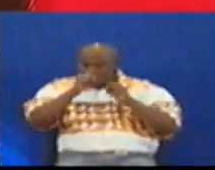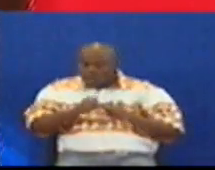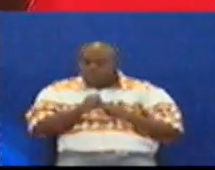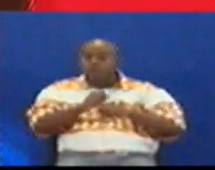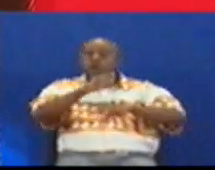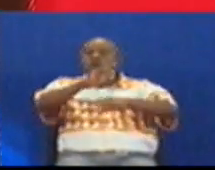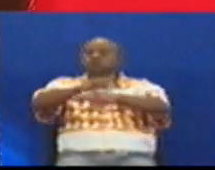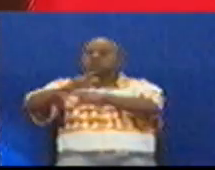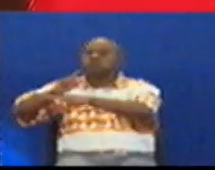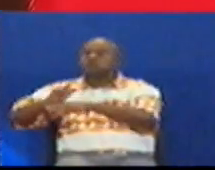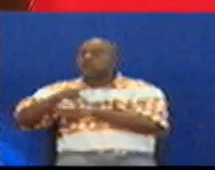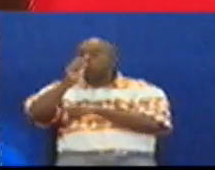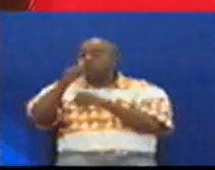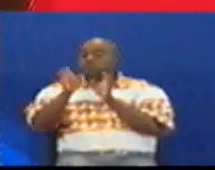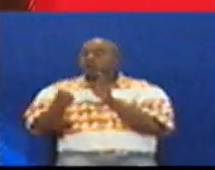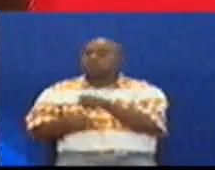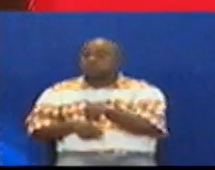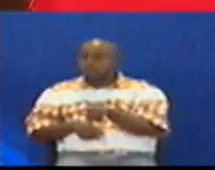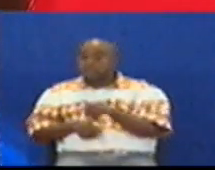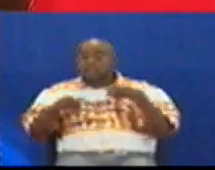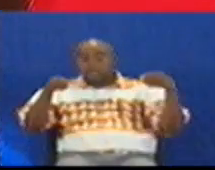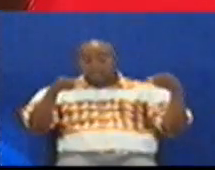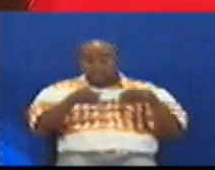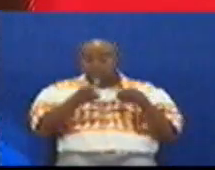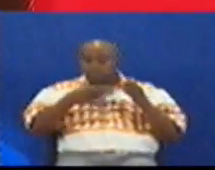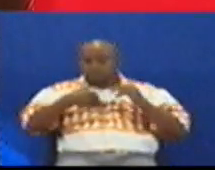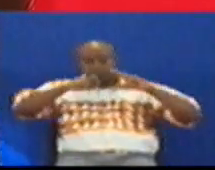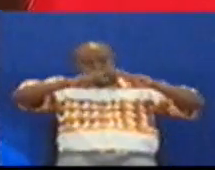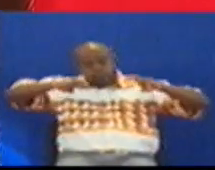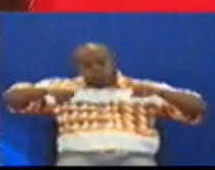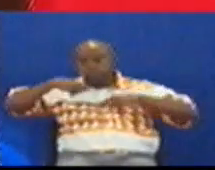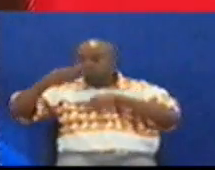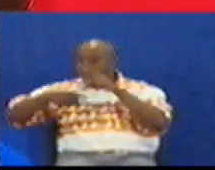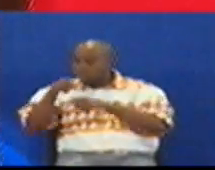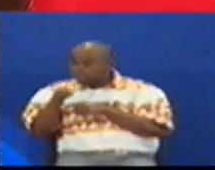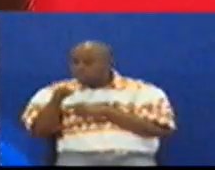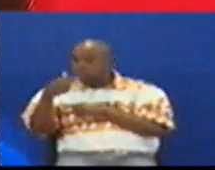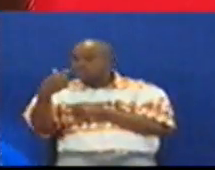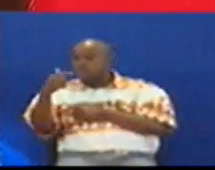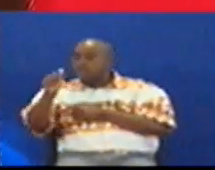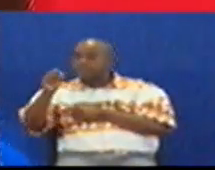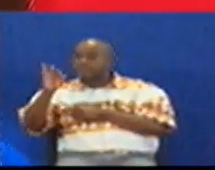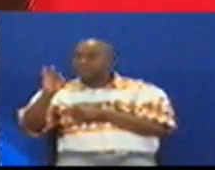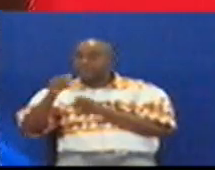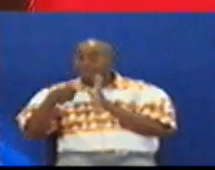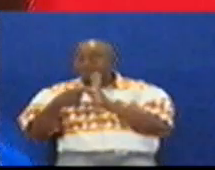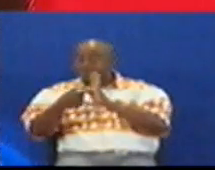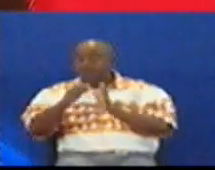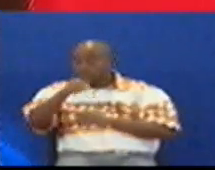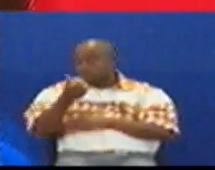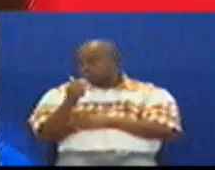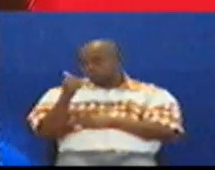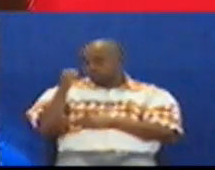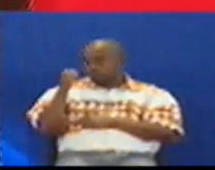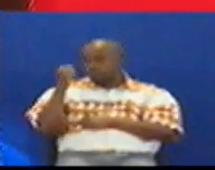watu wanaostahiki. Kamati yetu imekuwa ikikagua ikipita kwenye miradi kwa mbalimbali ya TASAF. Mfano mwezi uliopita tulikwenda